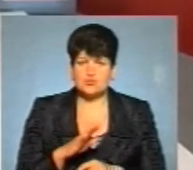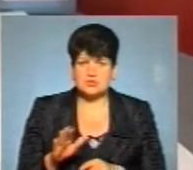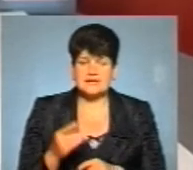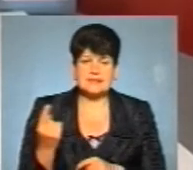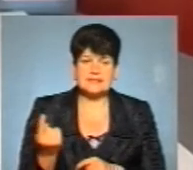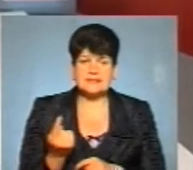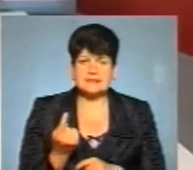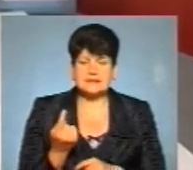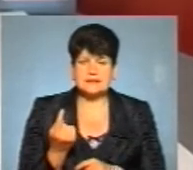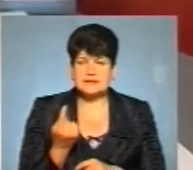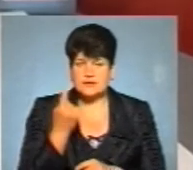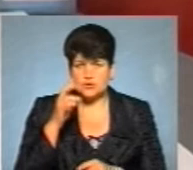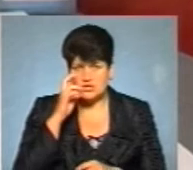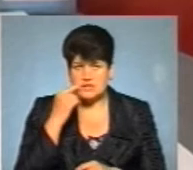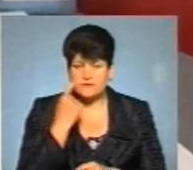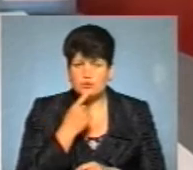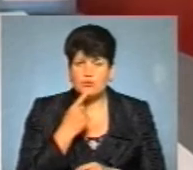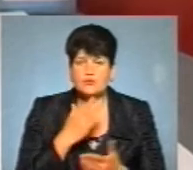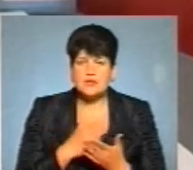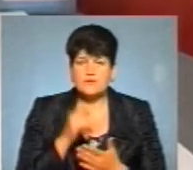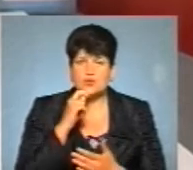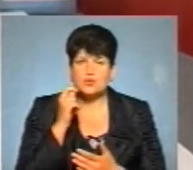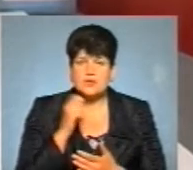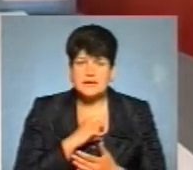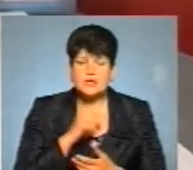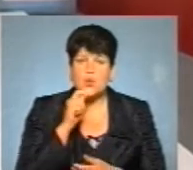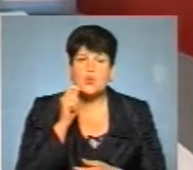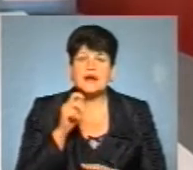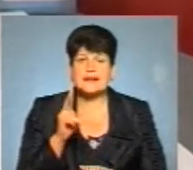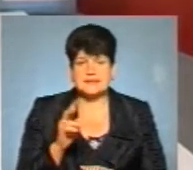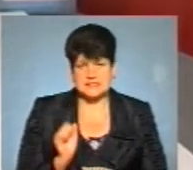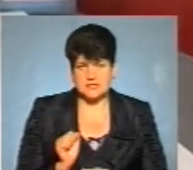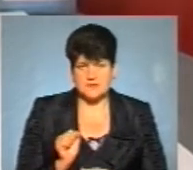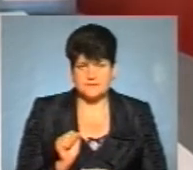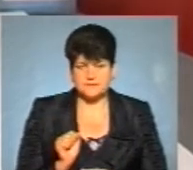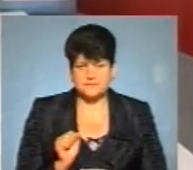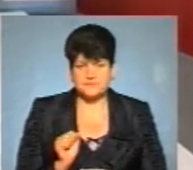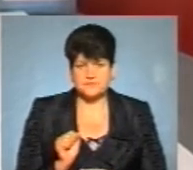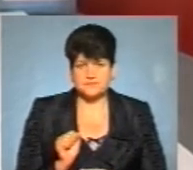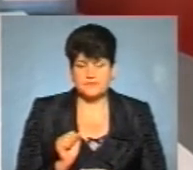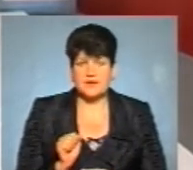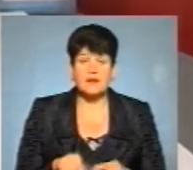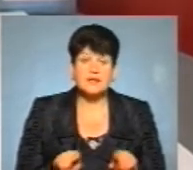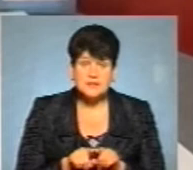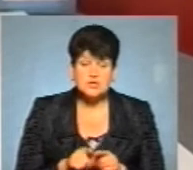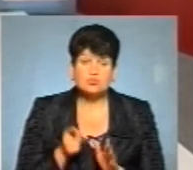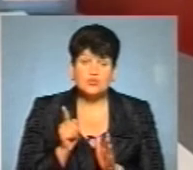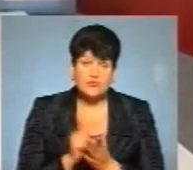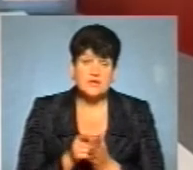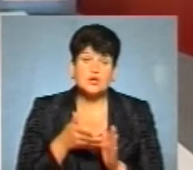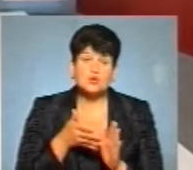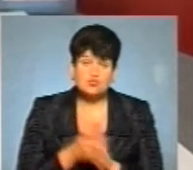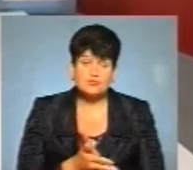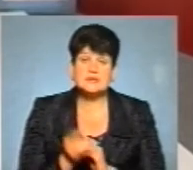єдиною державною мовою в Україні є все-таки українська. Ну, але теж повинні розуміти і те, що